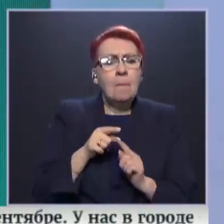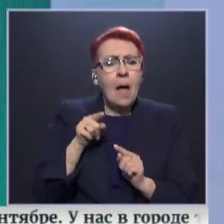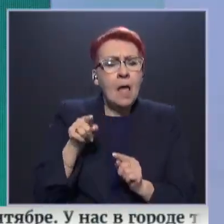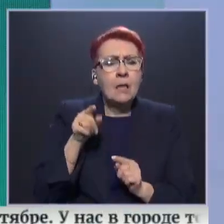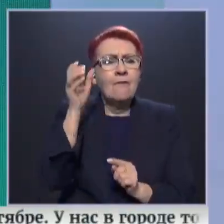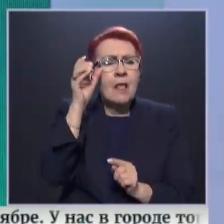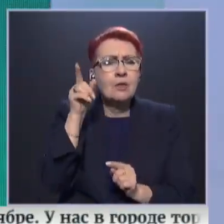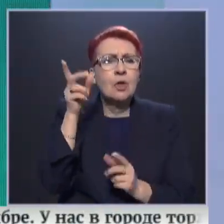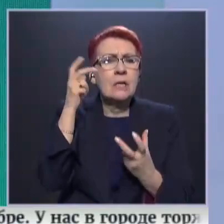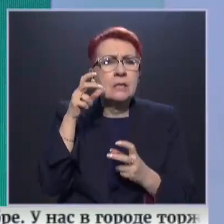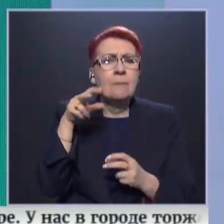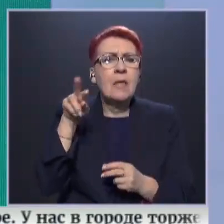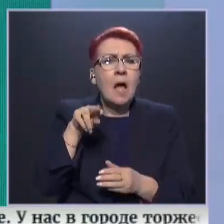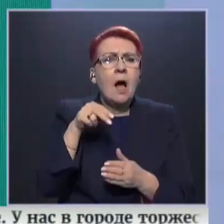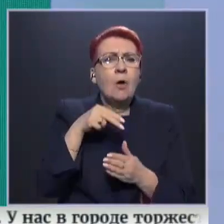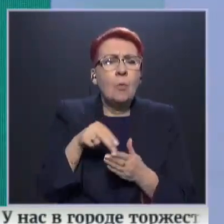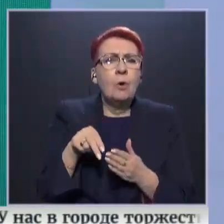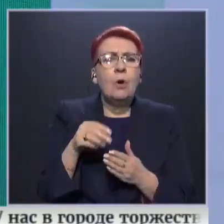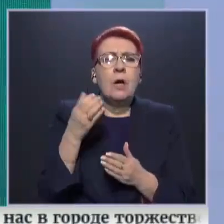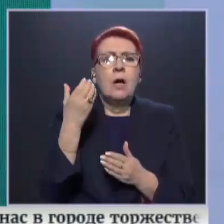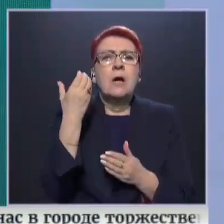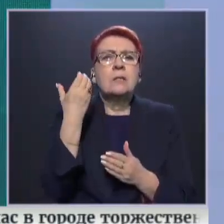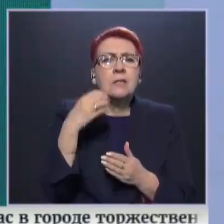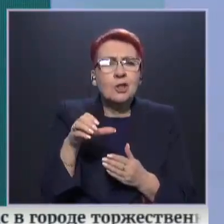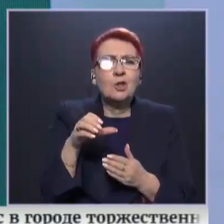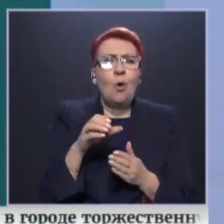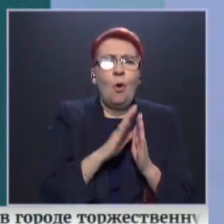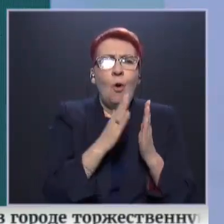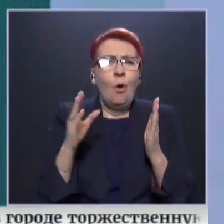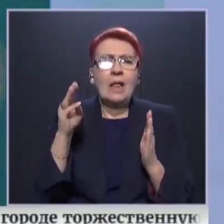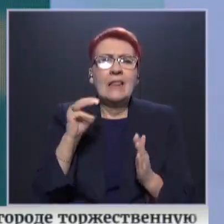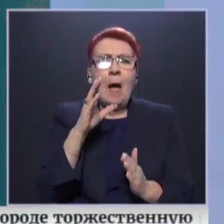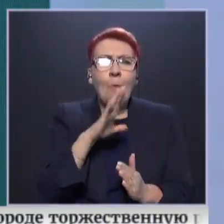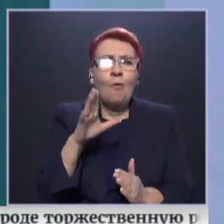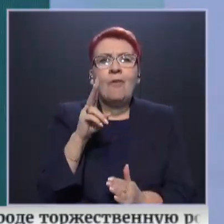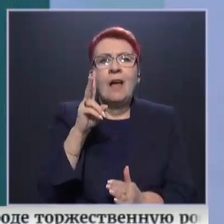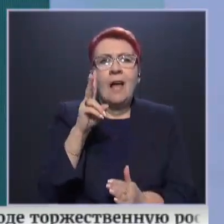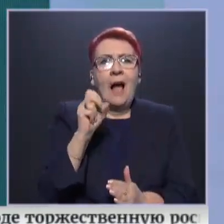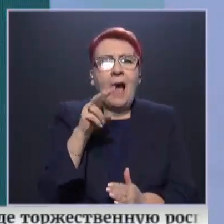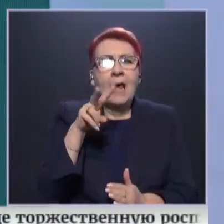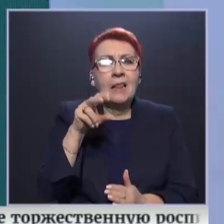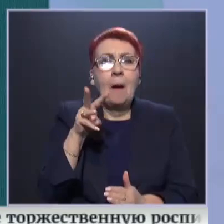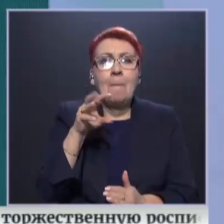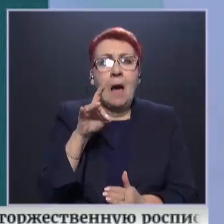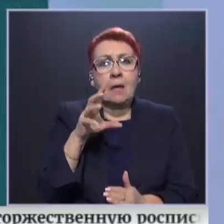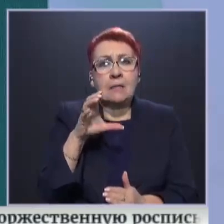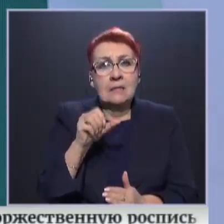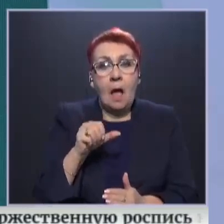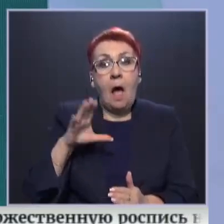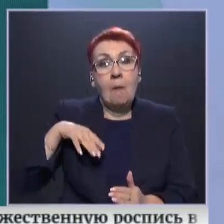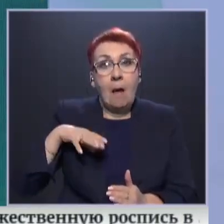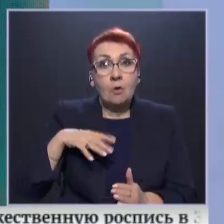экзамену, я куплю 100 томов Карла Маркса. А потом оказывается, что и денег